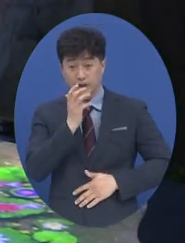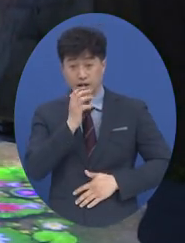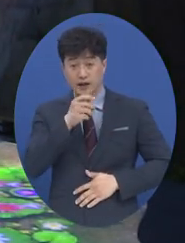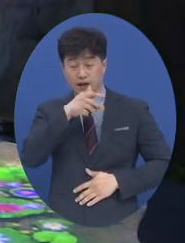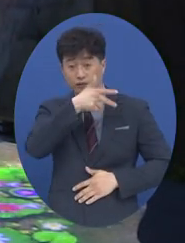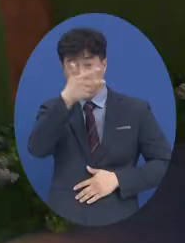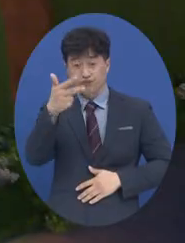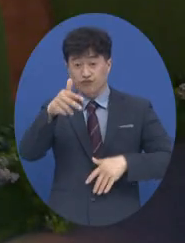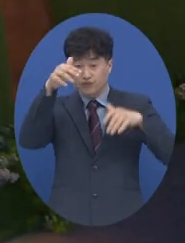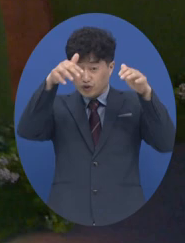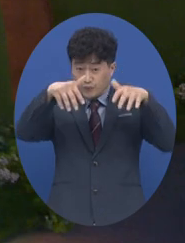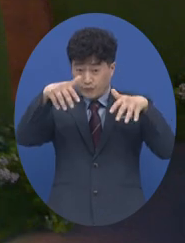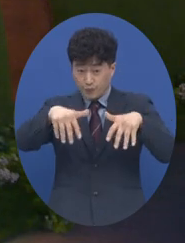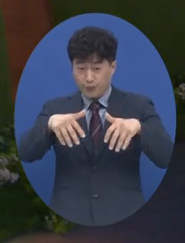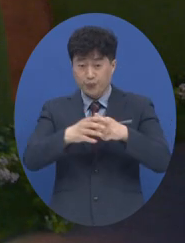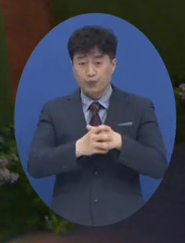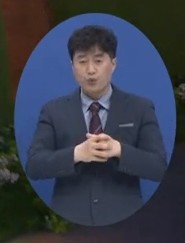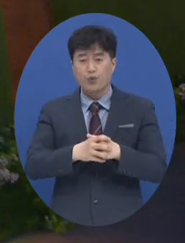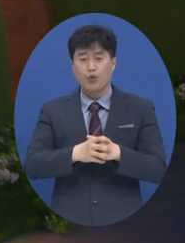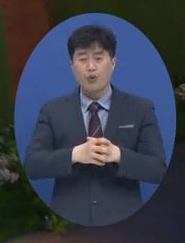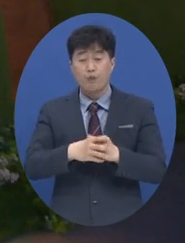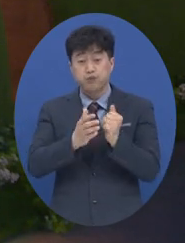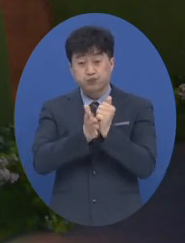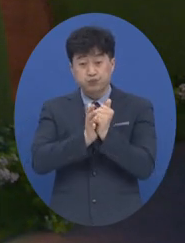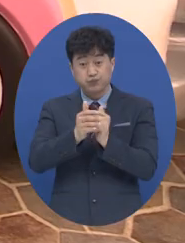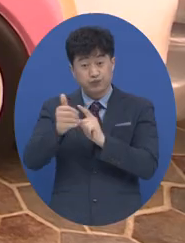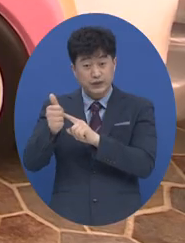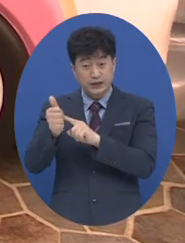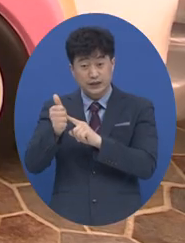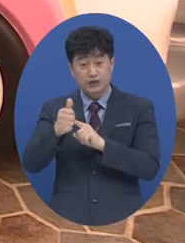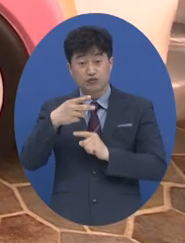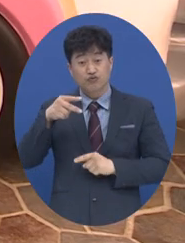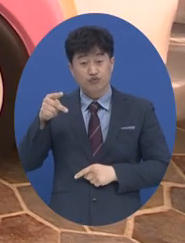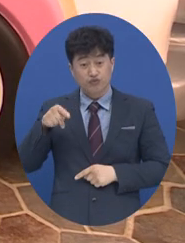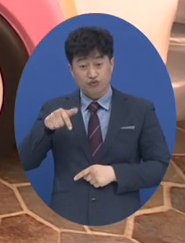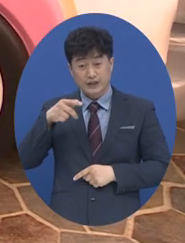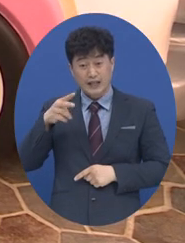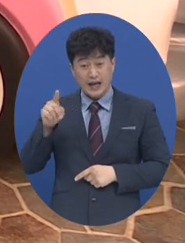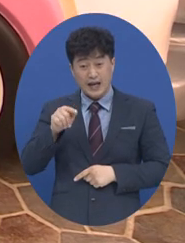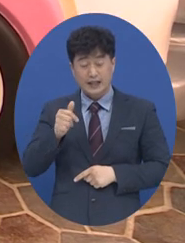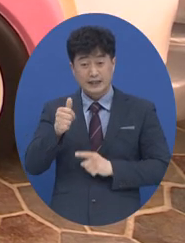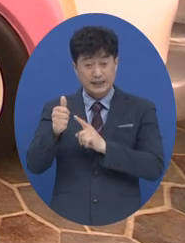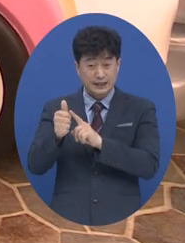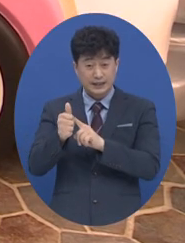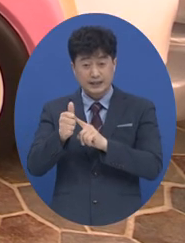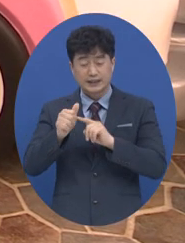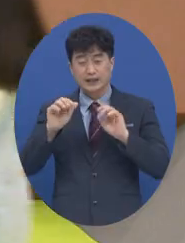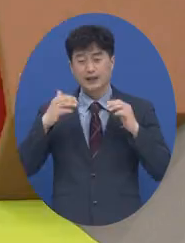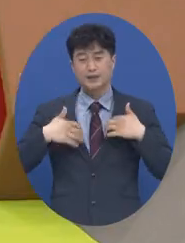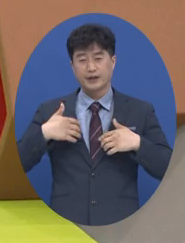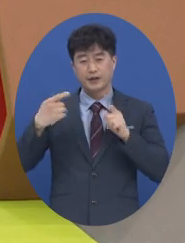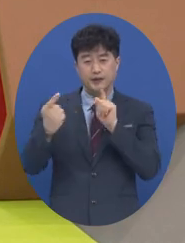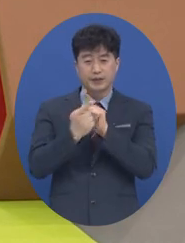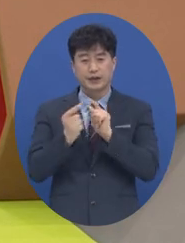폭포 가 내려오고 뿡뿡이와 뚝딱이 등 친근한 입 s 캐릭터가 아이들을 반깁니다